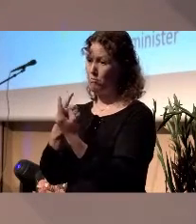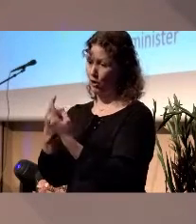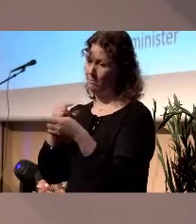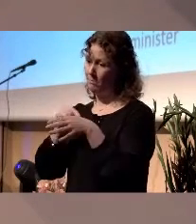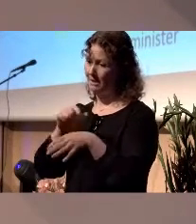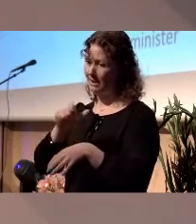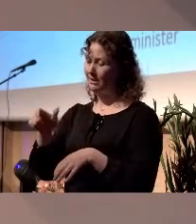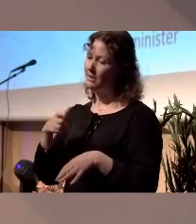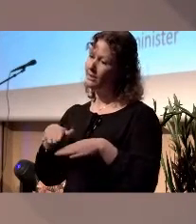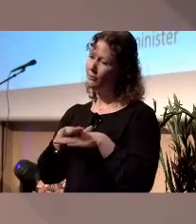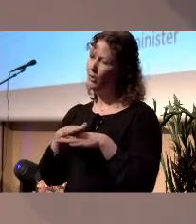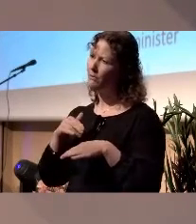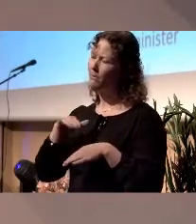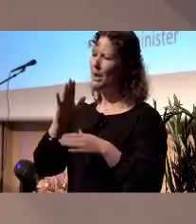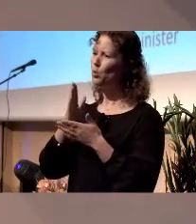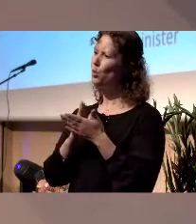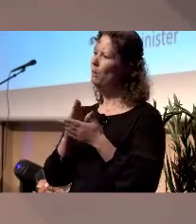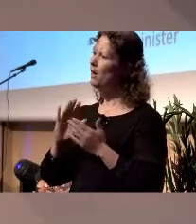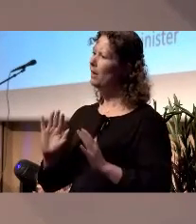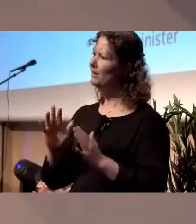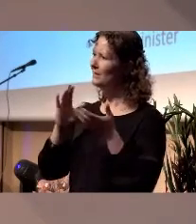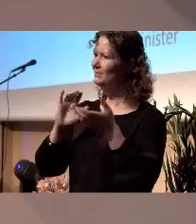de fikk en mer normal livssituasjon.